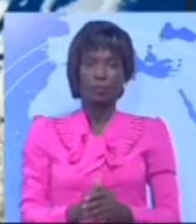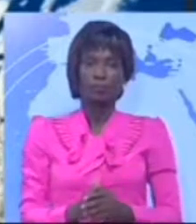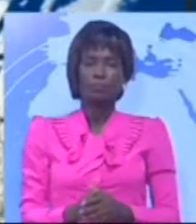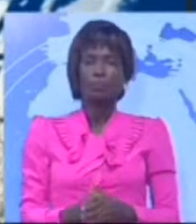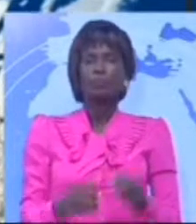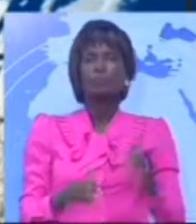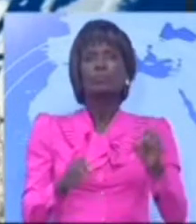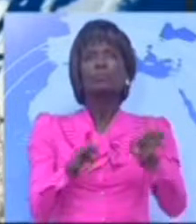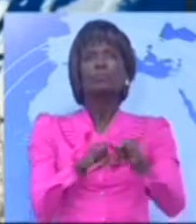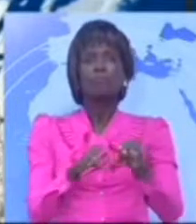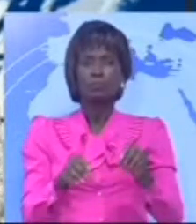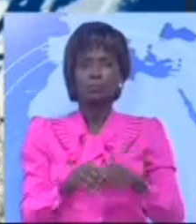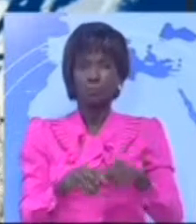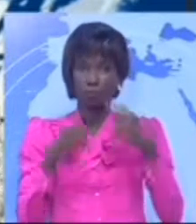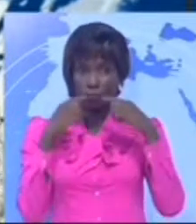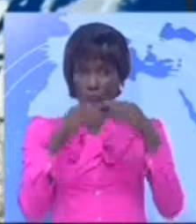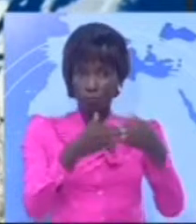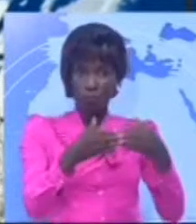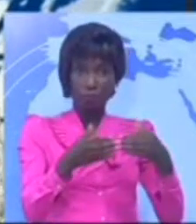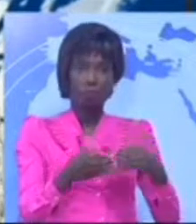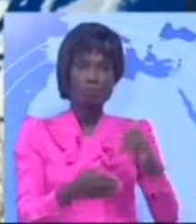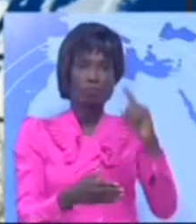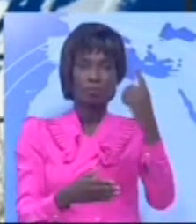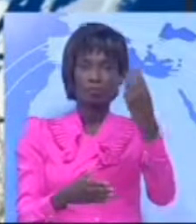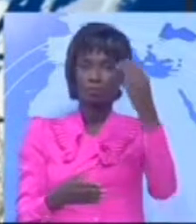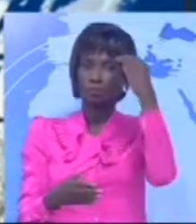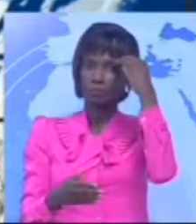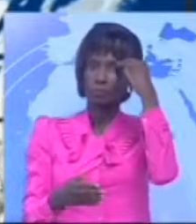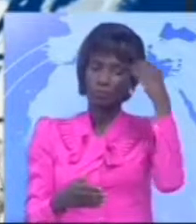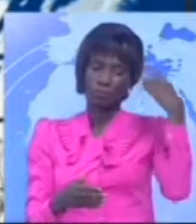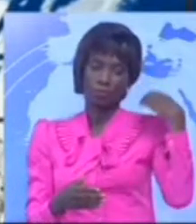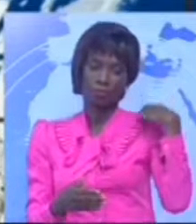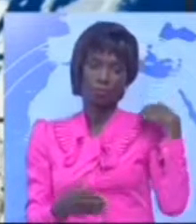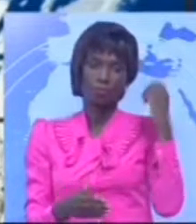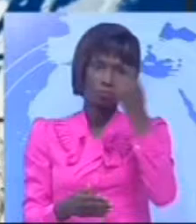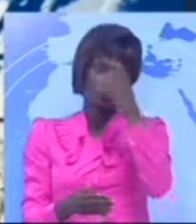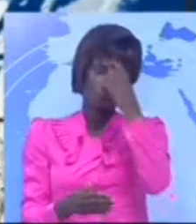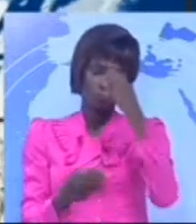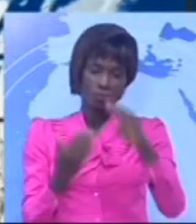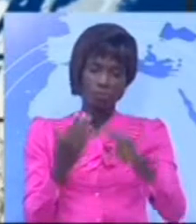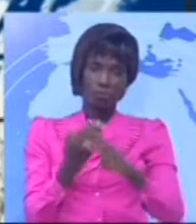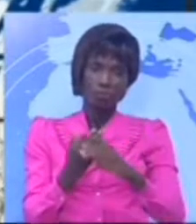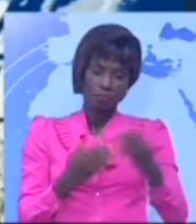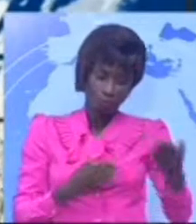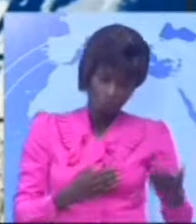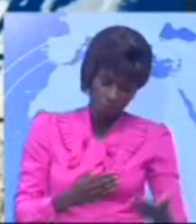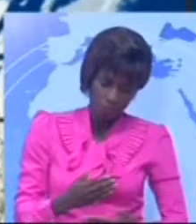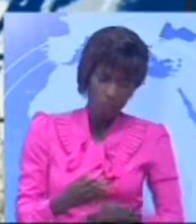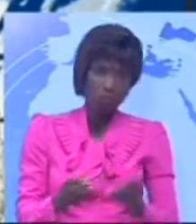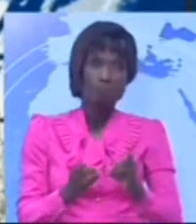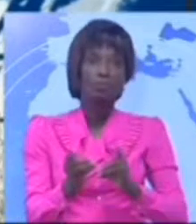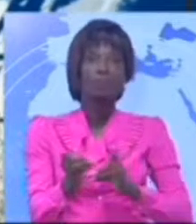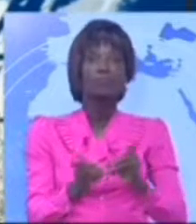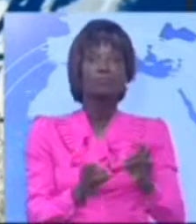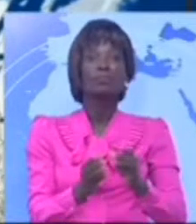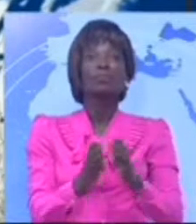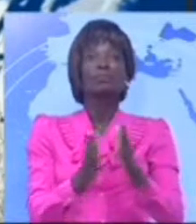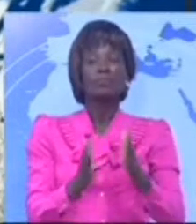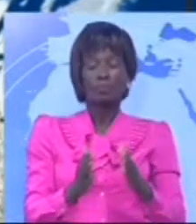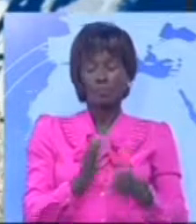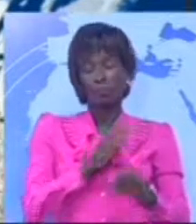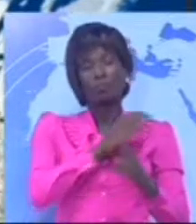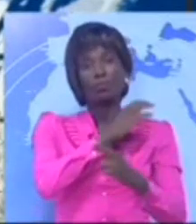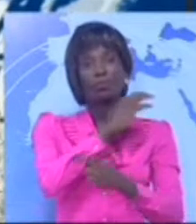Dans son titre, parlons de cette audience que le Premier ministre, chef du gouvernement, a accordée au directeur régional de l'ONU-SIDA